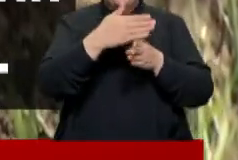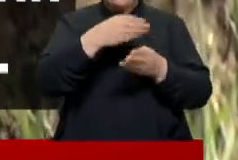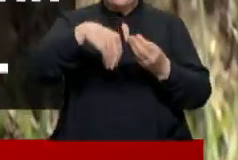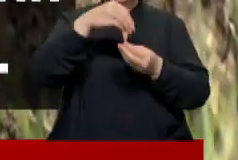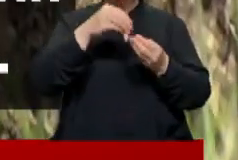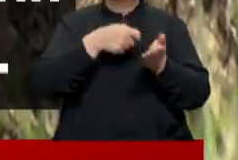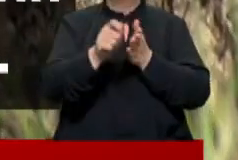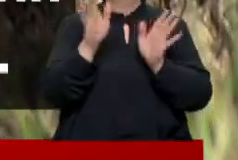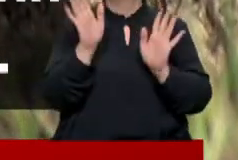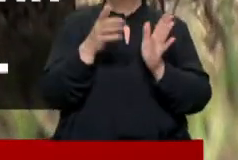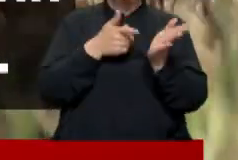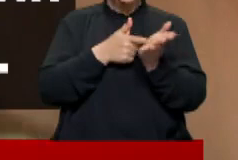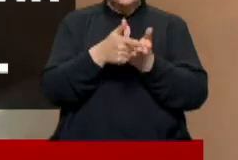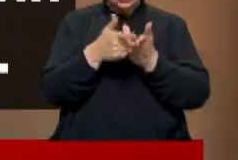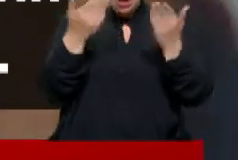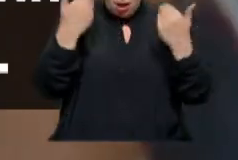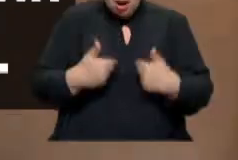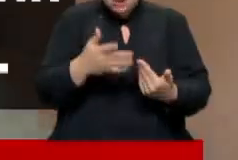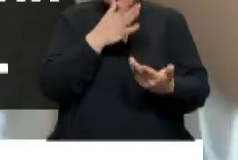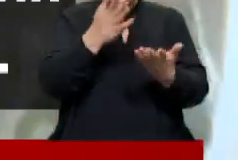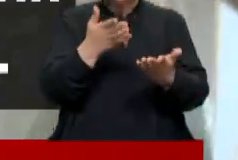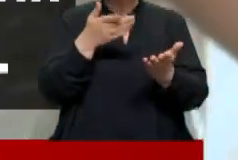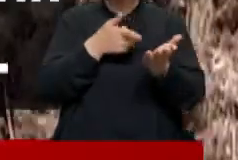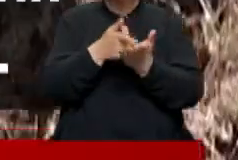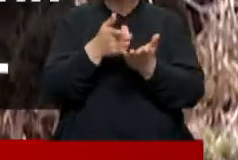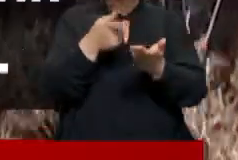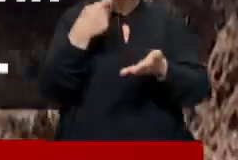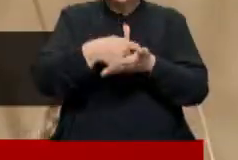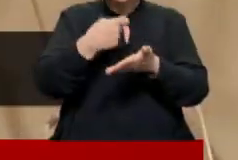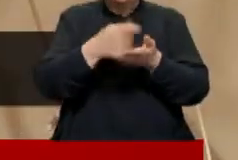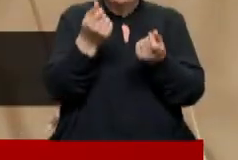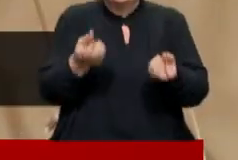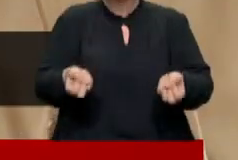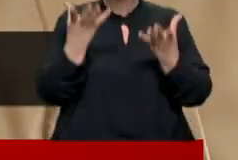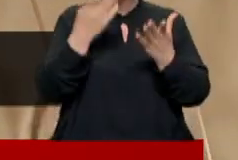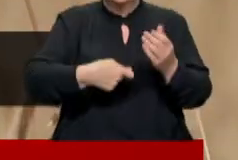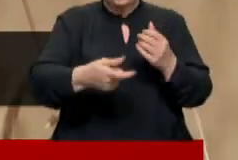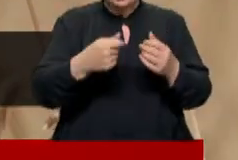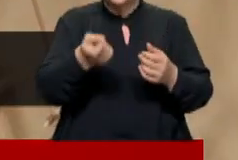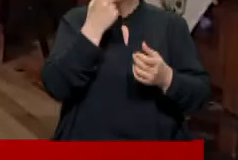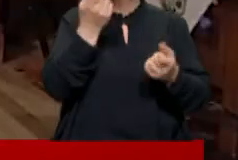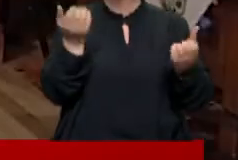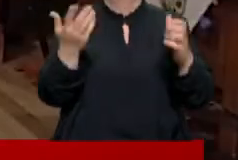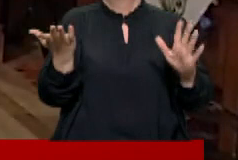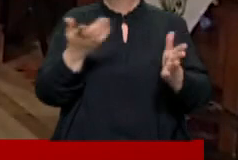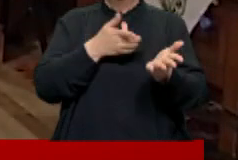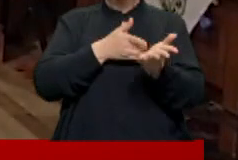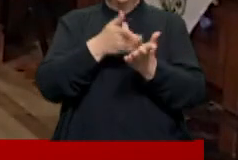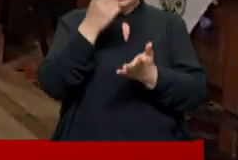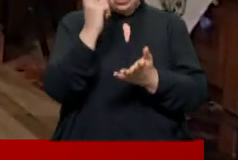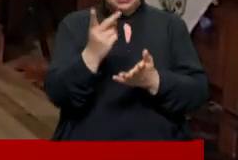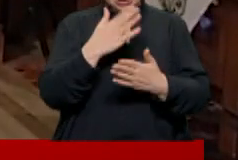faizlerin hiçbiri silinmiyor. Çiftçilerin hali ortada. Çiftçiler nakit parada zorluk çekiyor. Zaten gübresini, ilacını alamıyor.